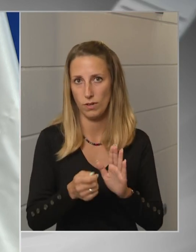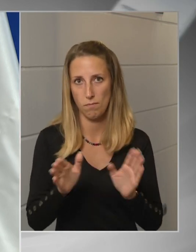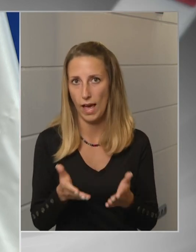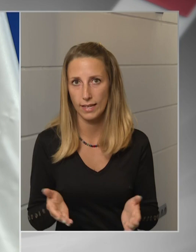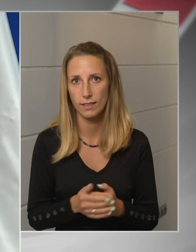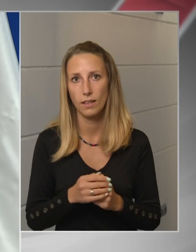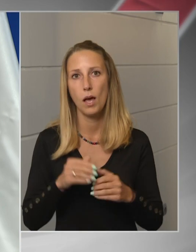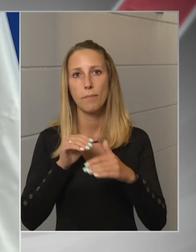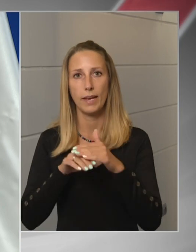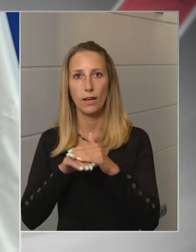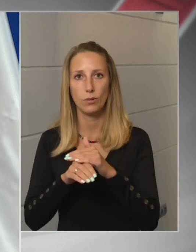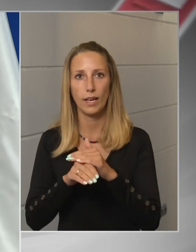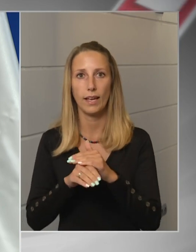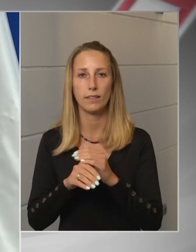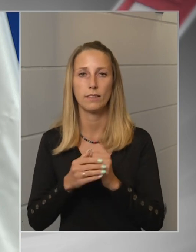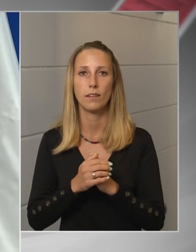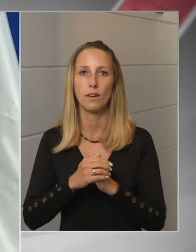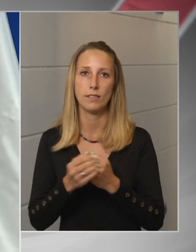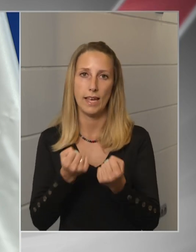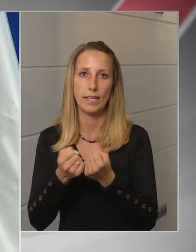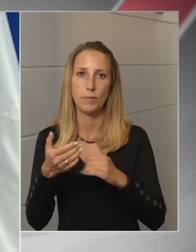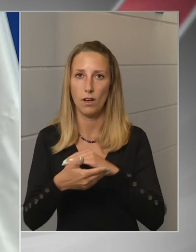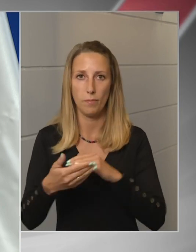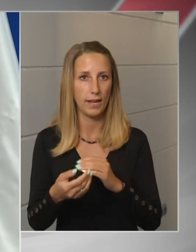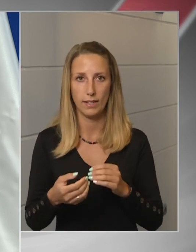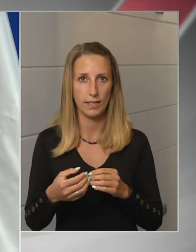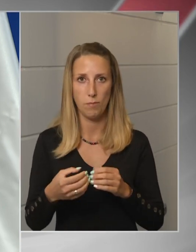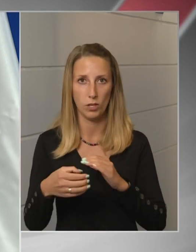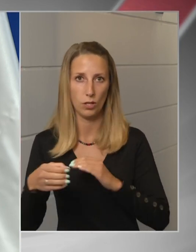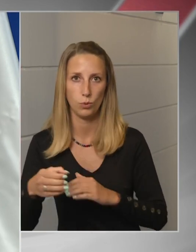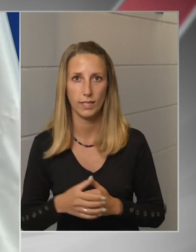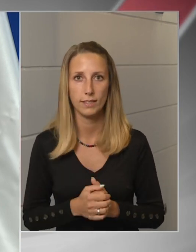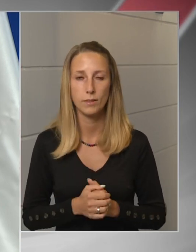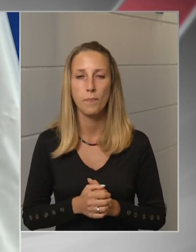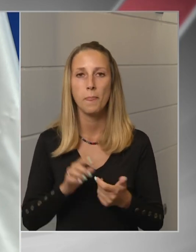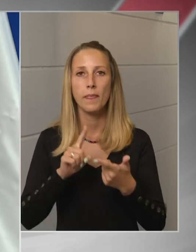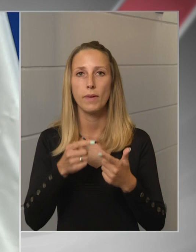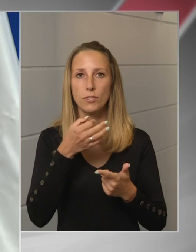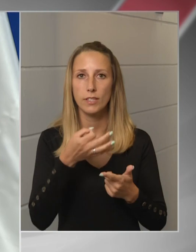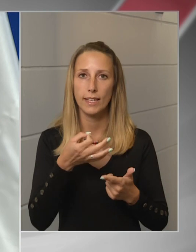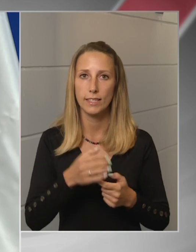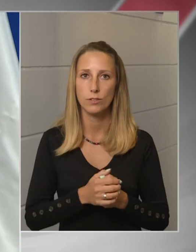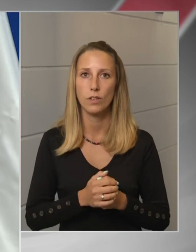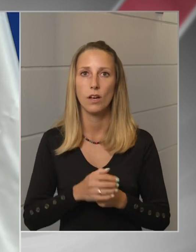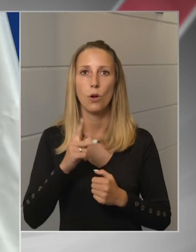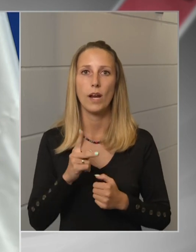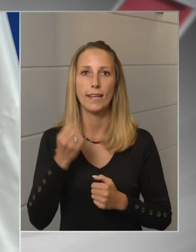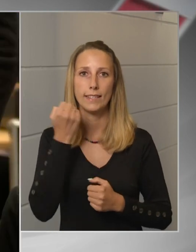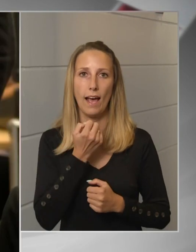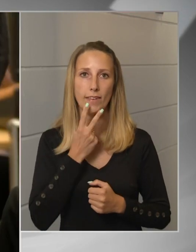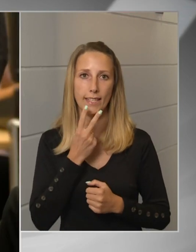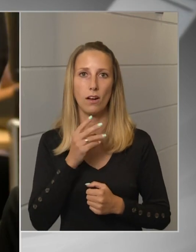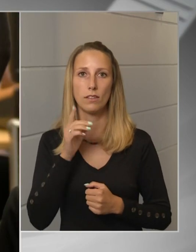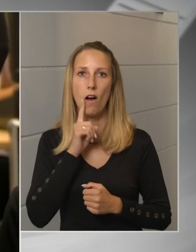menekülteket a Genfi-egyezmény alapján nem is adhatunk ki. És egy másik kérdés, hogy korányi Dávidékat